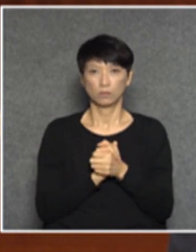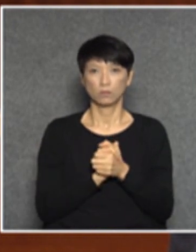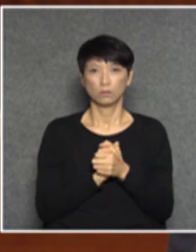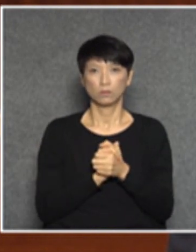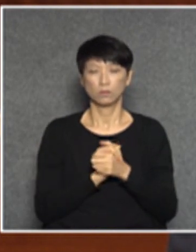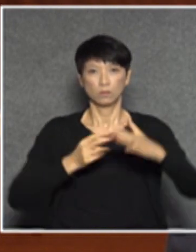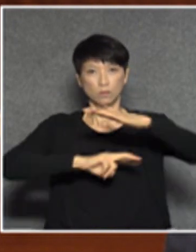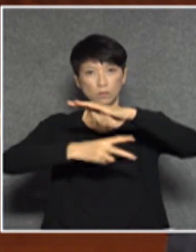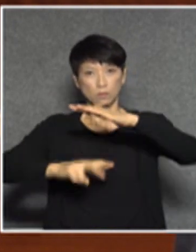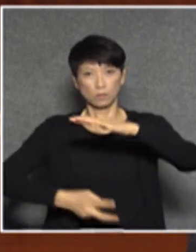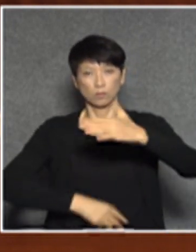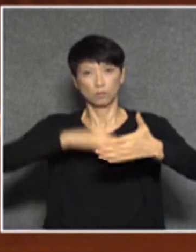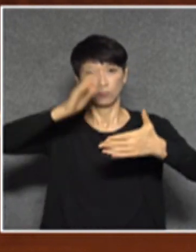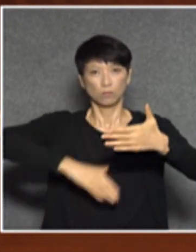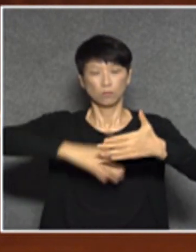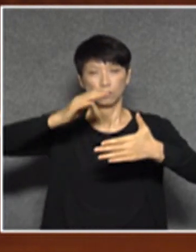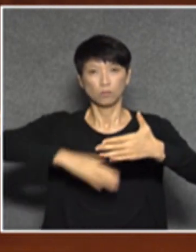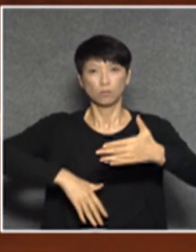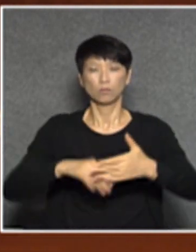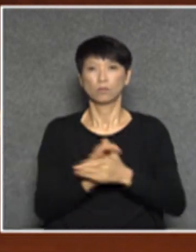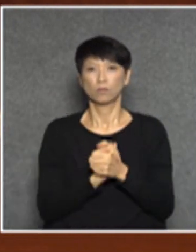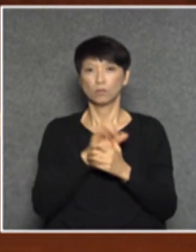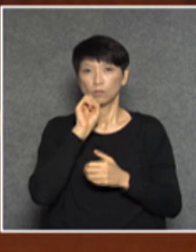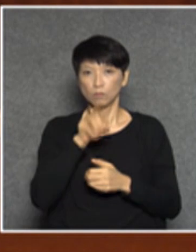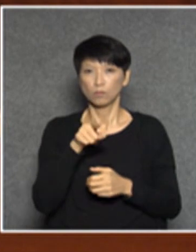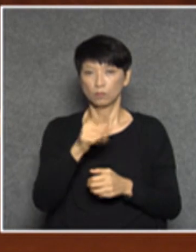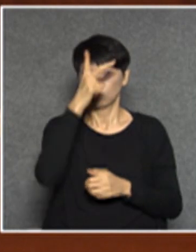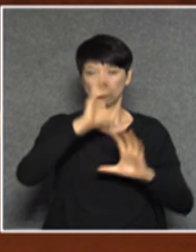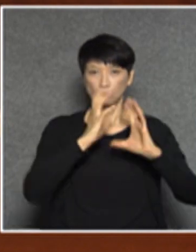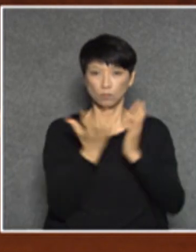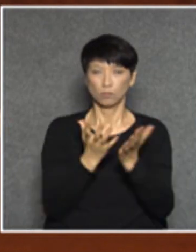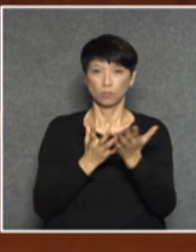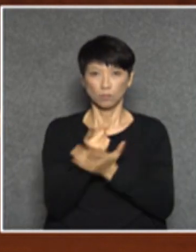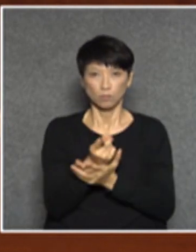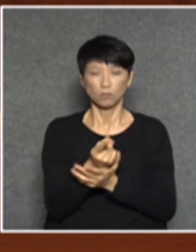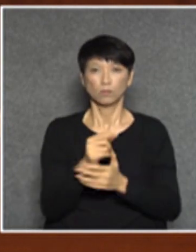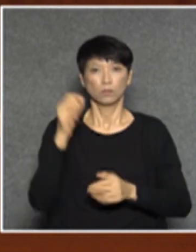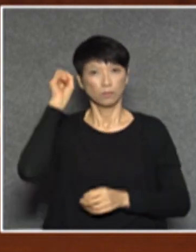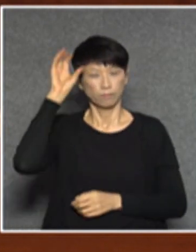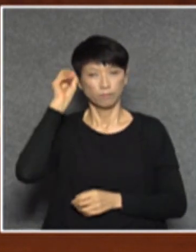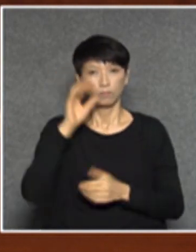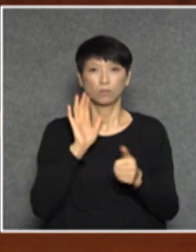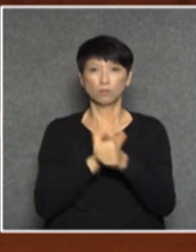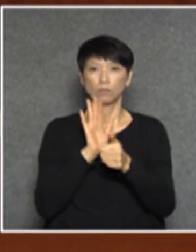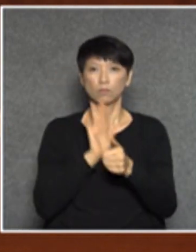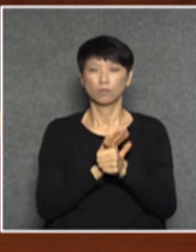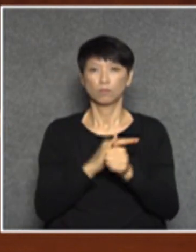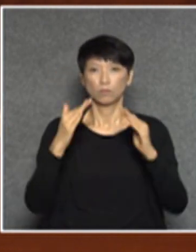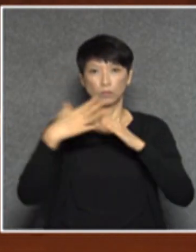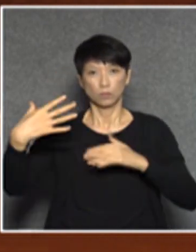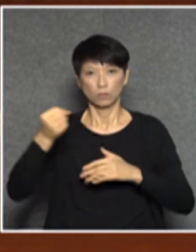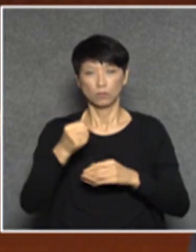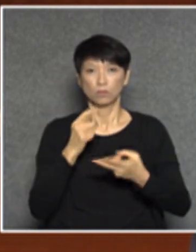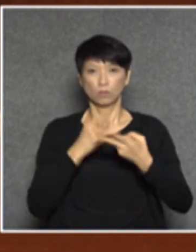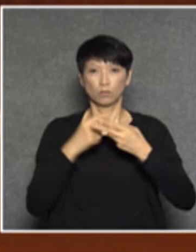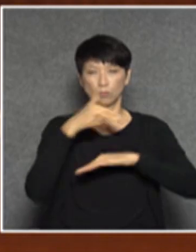維修嘅大廈業主咧，可以徵詢依啲相關機構同埋專業團體嘅意見，使得佢哋可以提高對工程啊